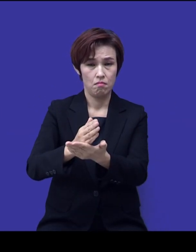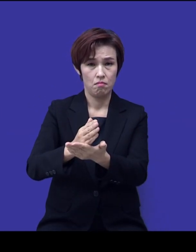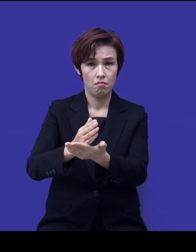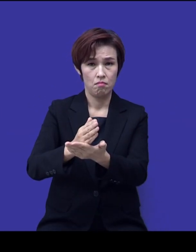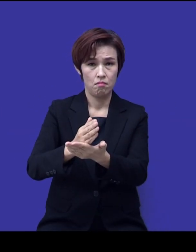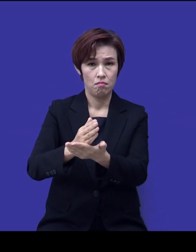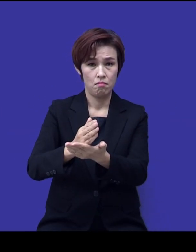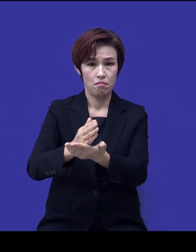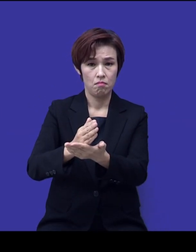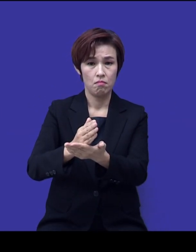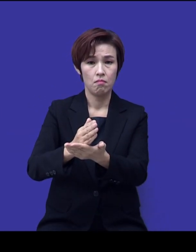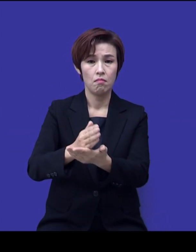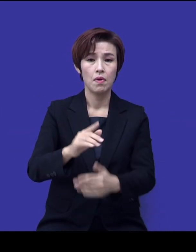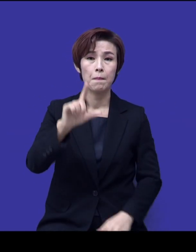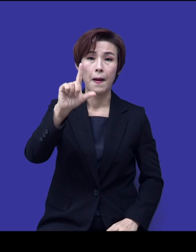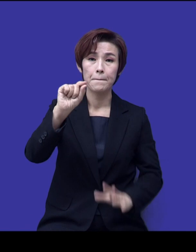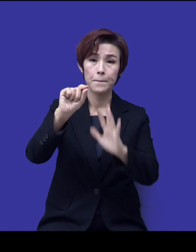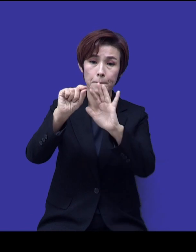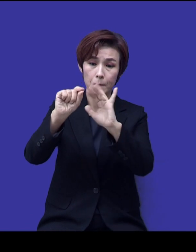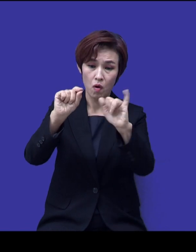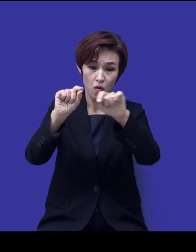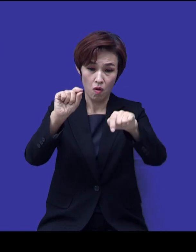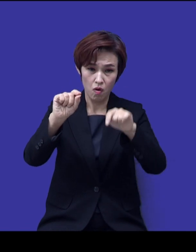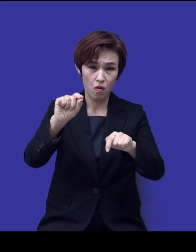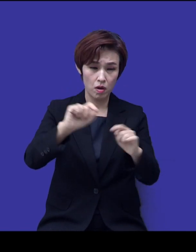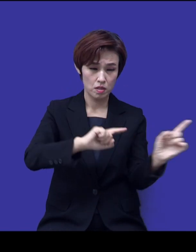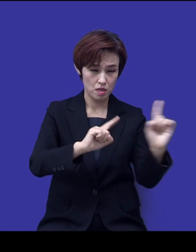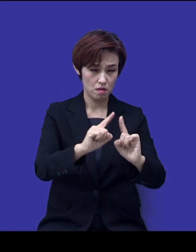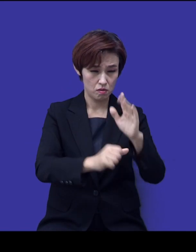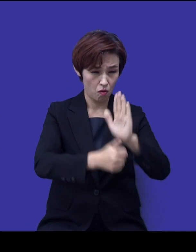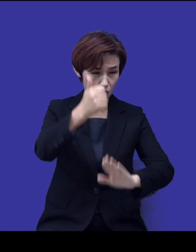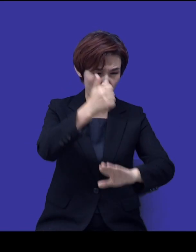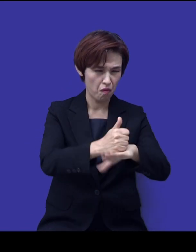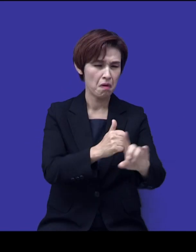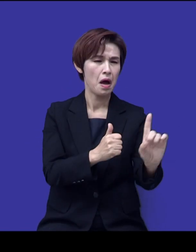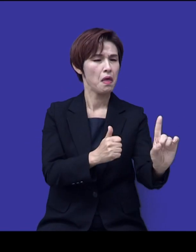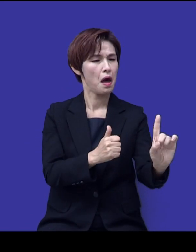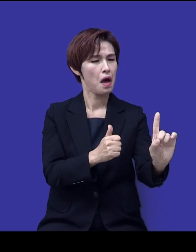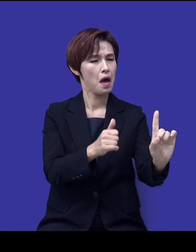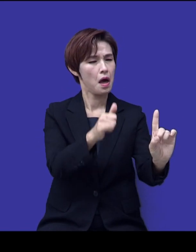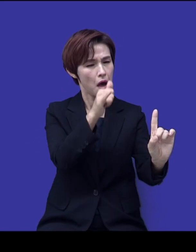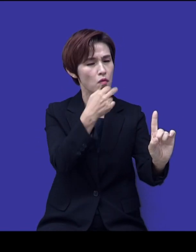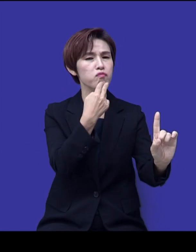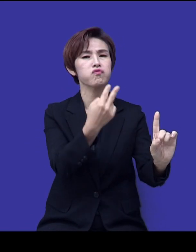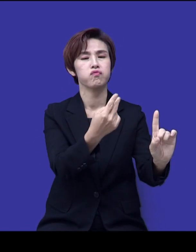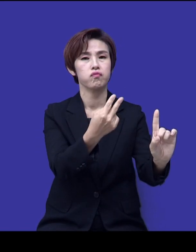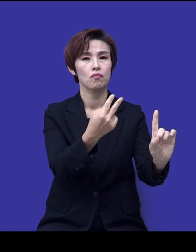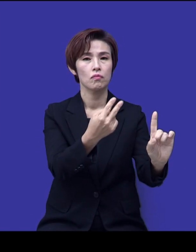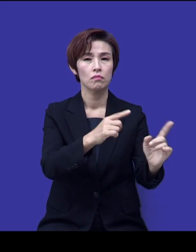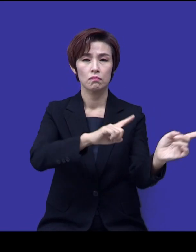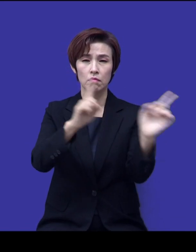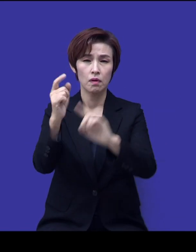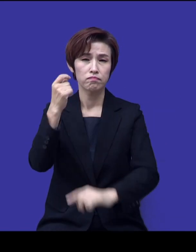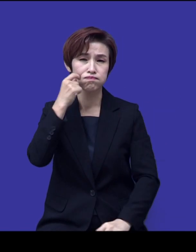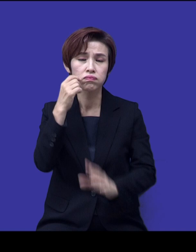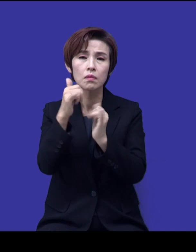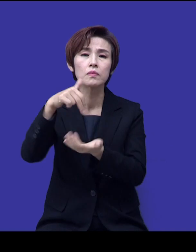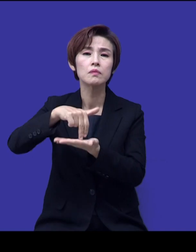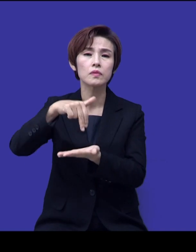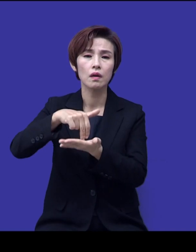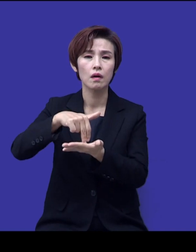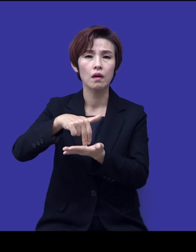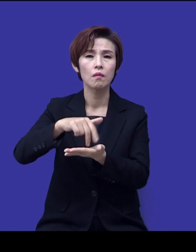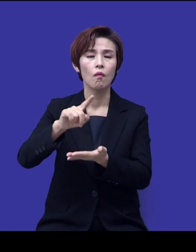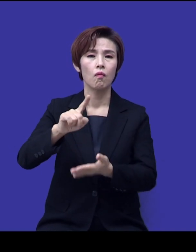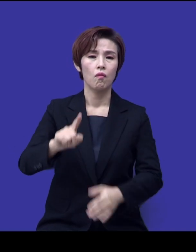왜냐하면 만 명 중에 재활하는 사람 한 명, 두 명 있을까 말까다. 예. 그런데 재활 못하는 사람들이 그 얘기를 들으면